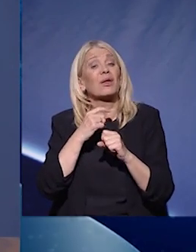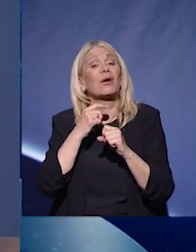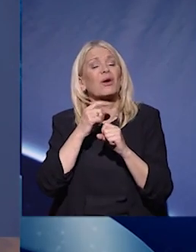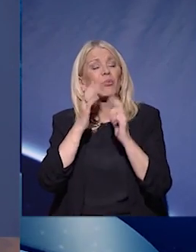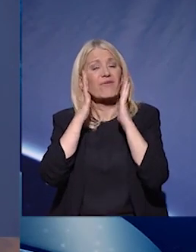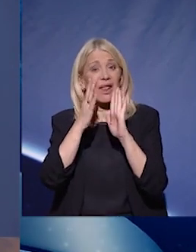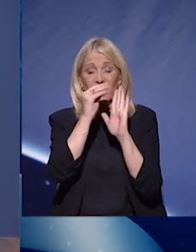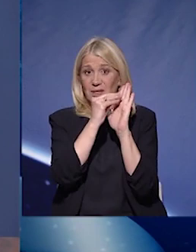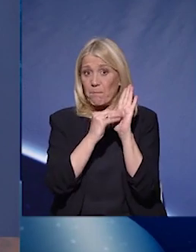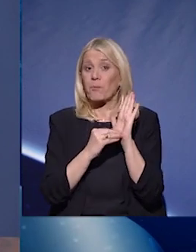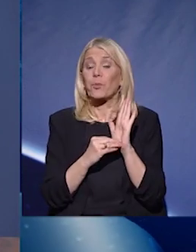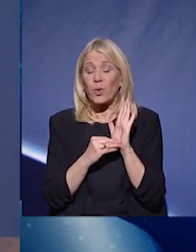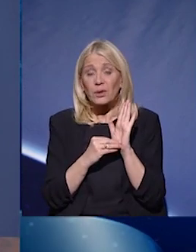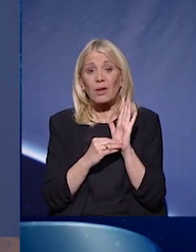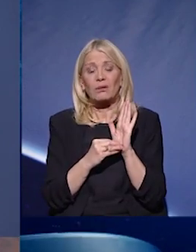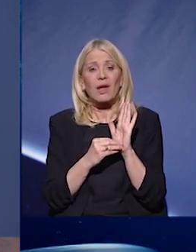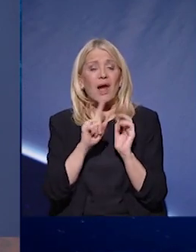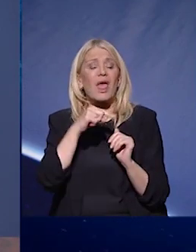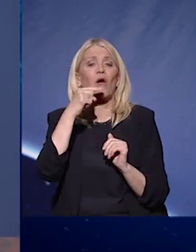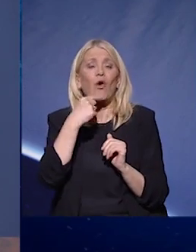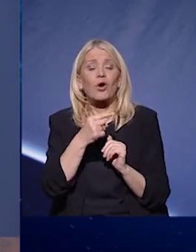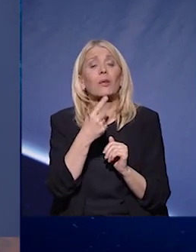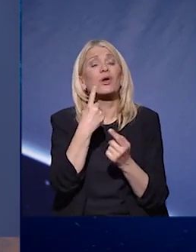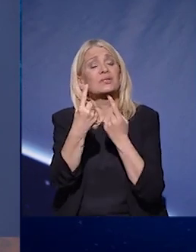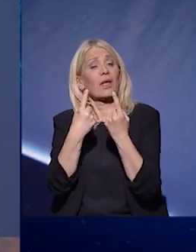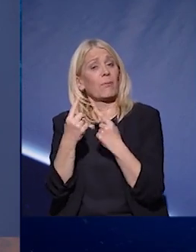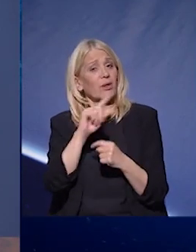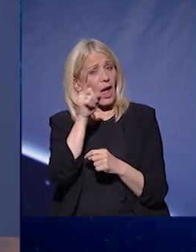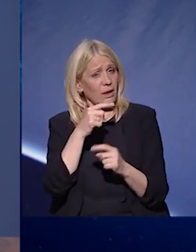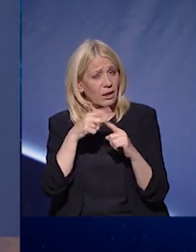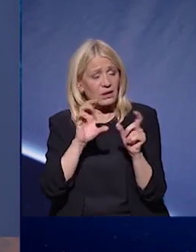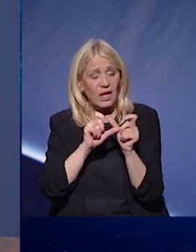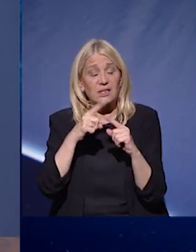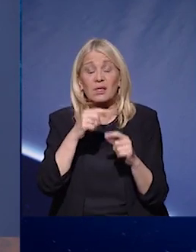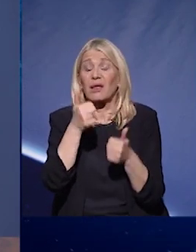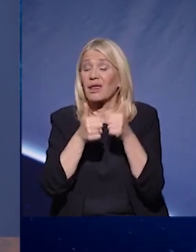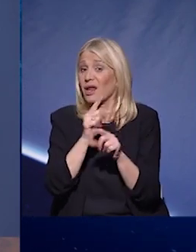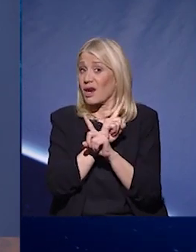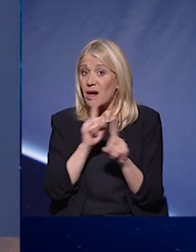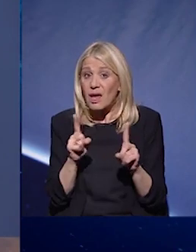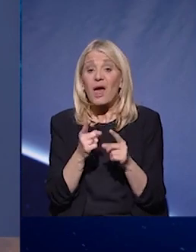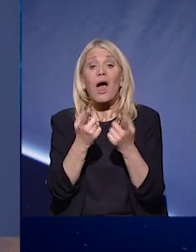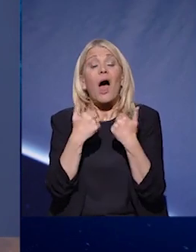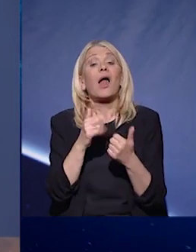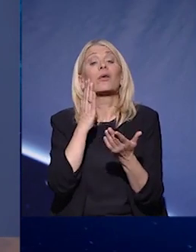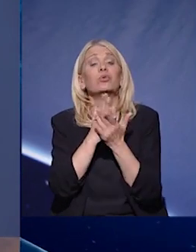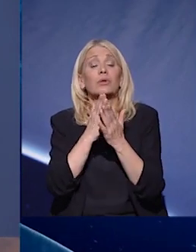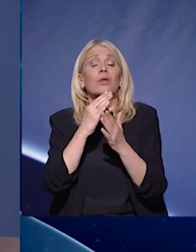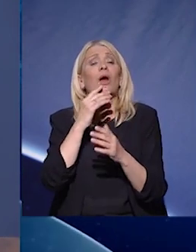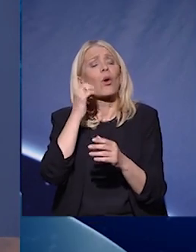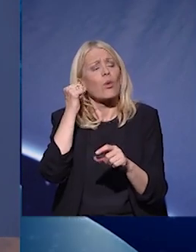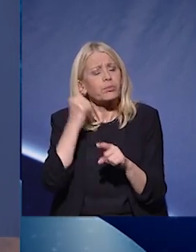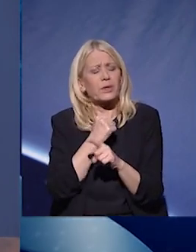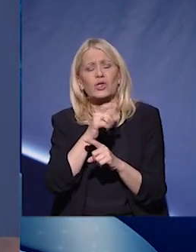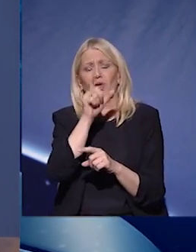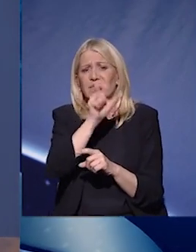podataka ne govorimo za pojedince da li su testirani ili nisu, ali budite ubeđeni da za